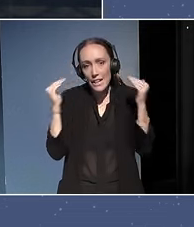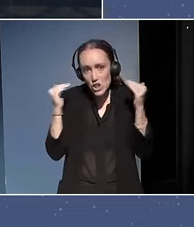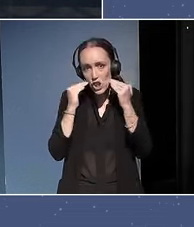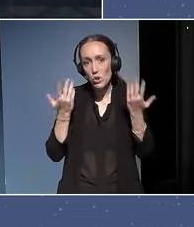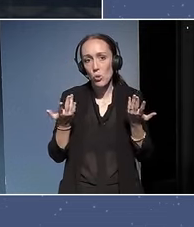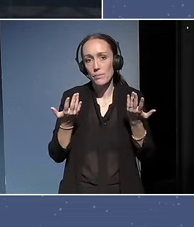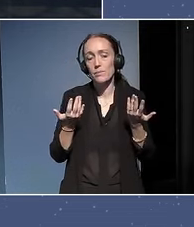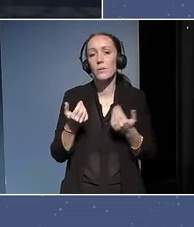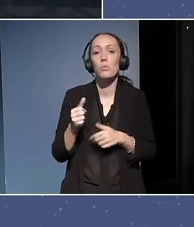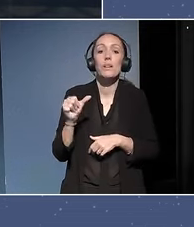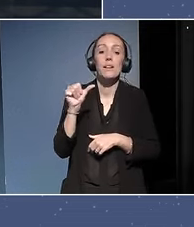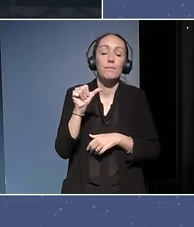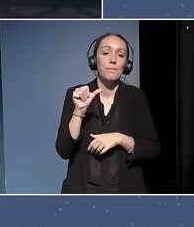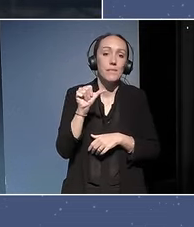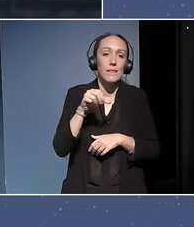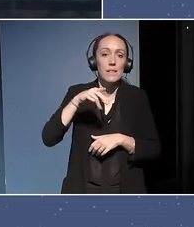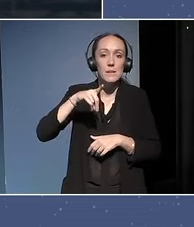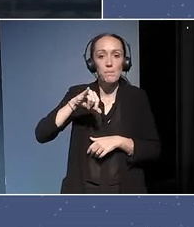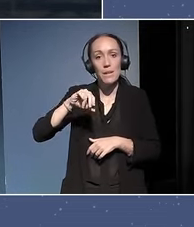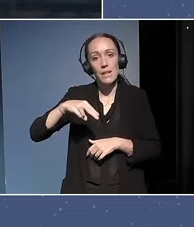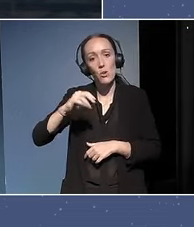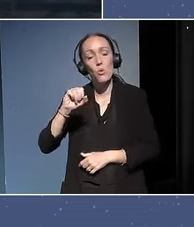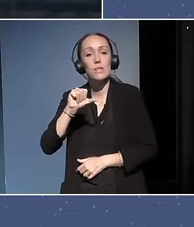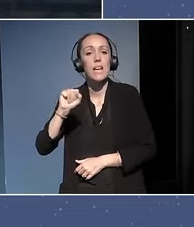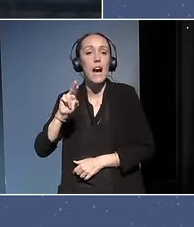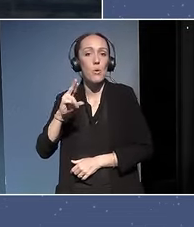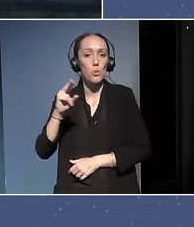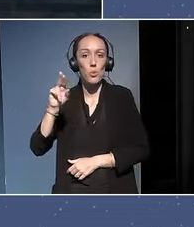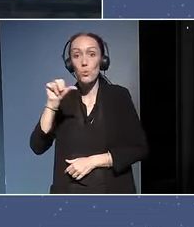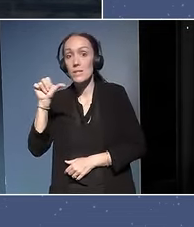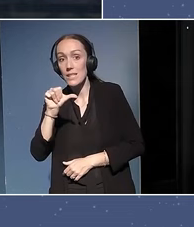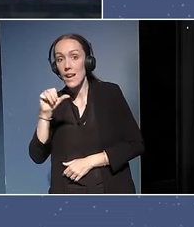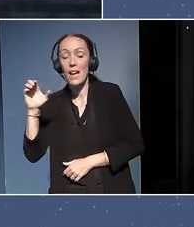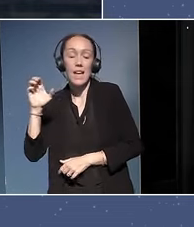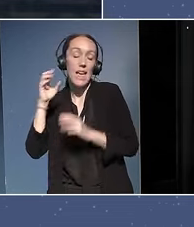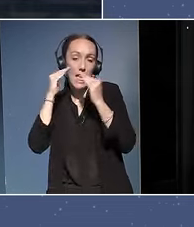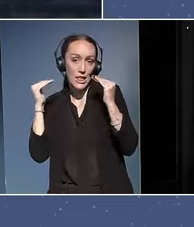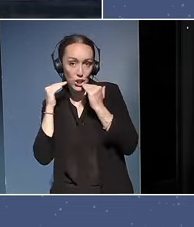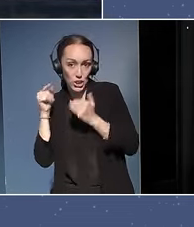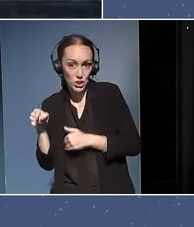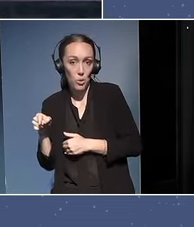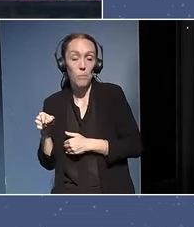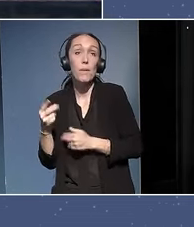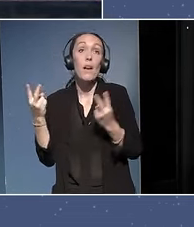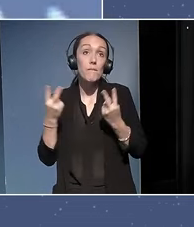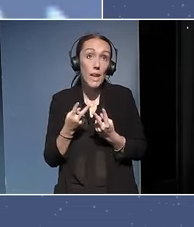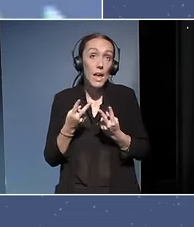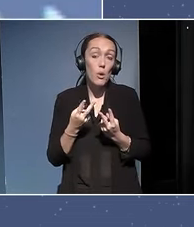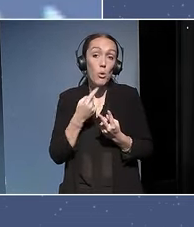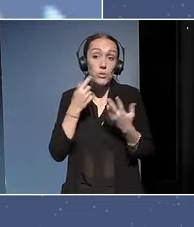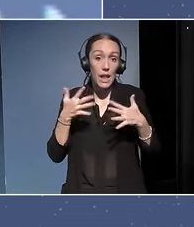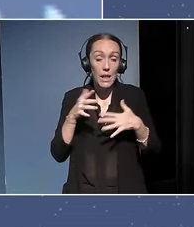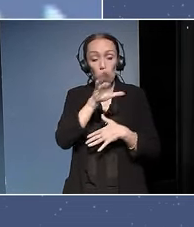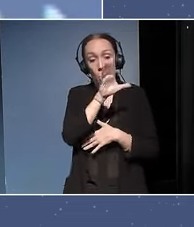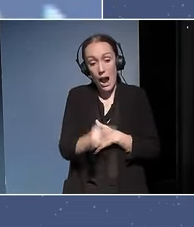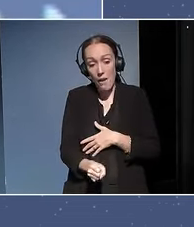Spinosaurus egipte acus Questo è il significato però poi come dicevamo è stato trovato in gran parte del Nord Africa Ma allora